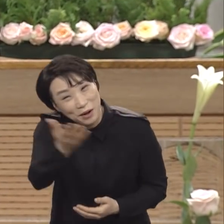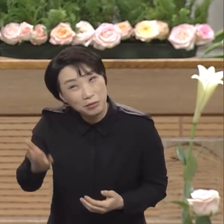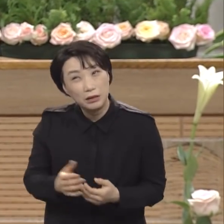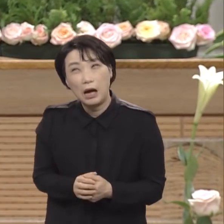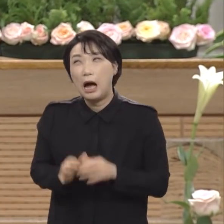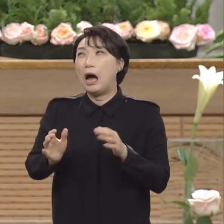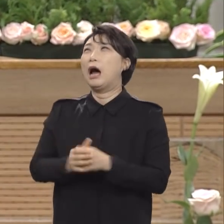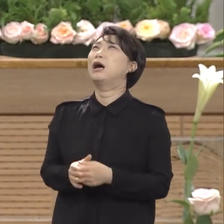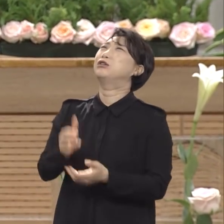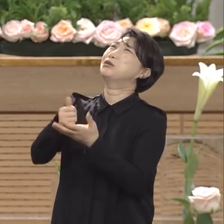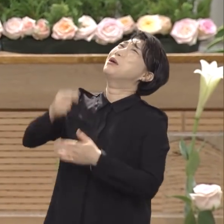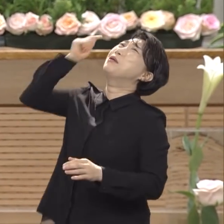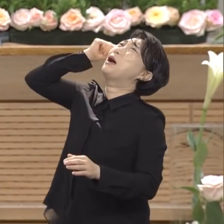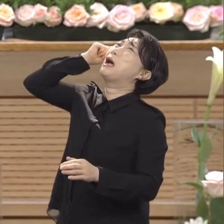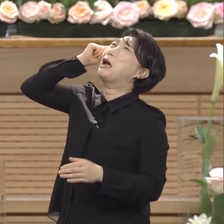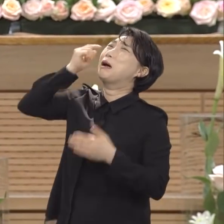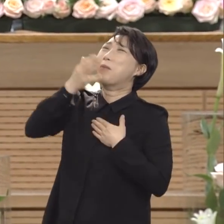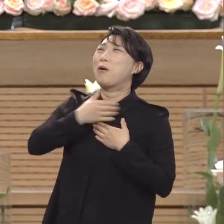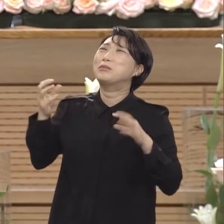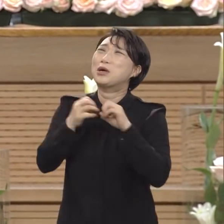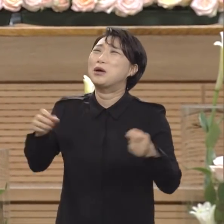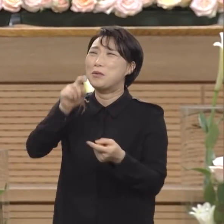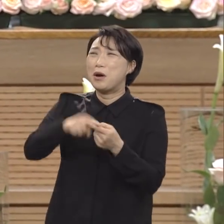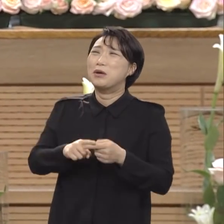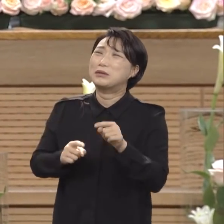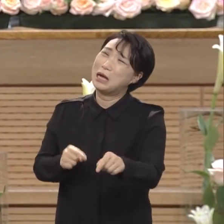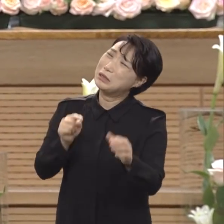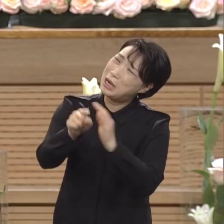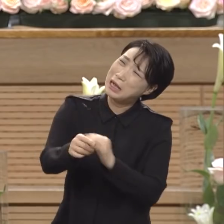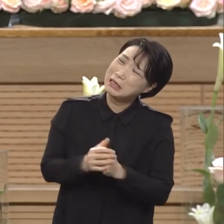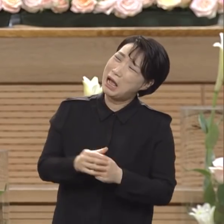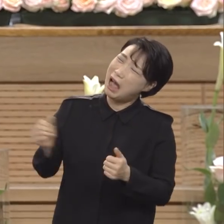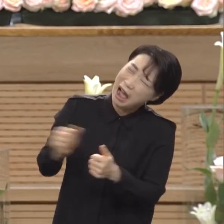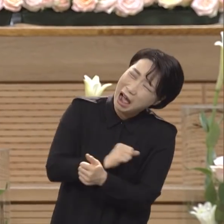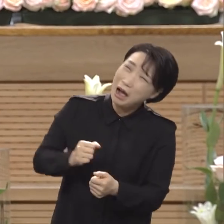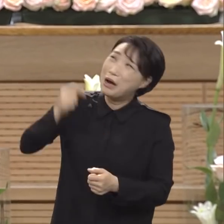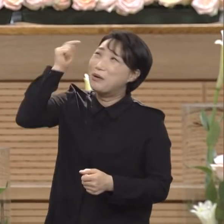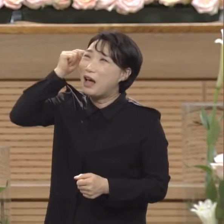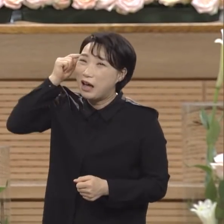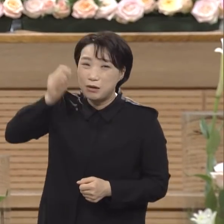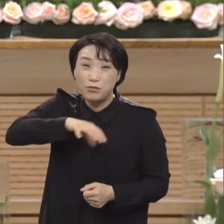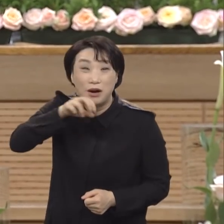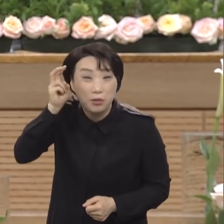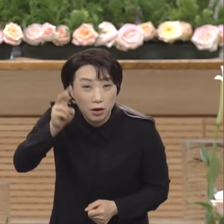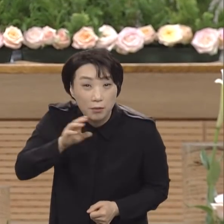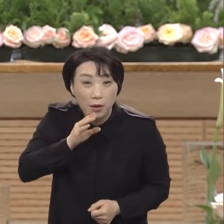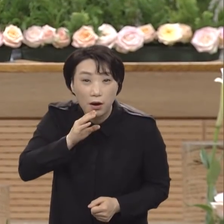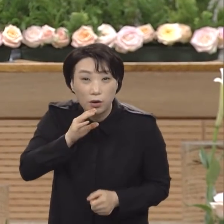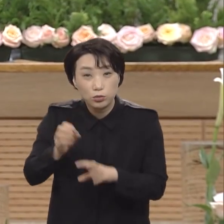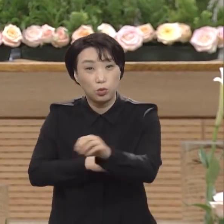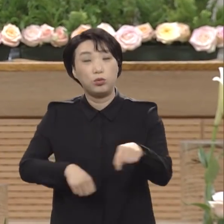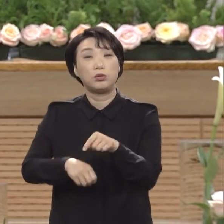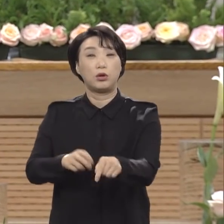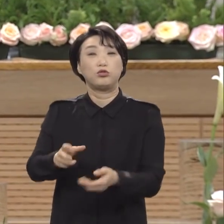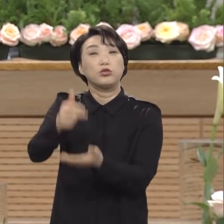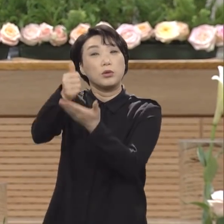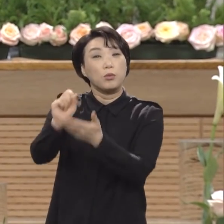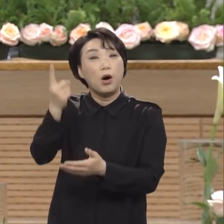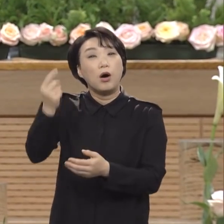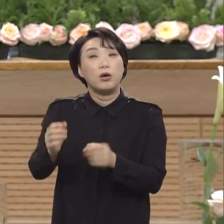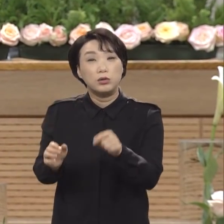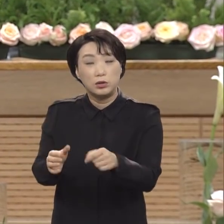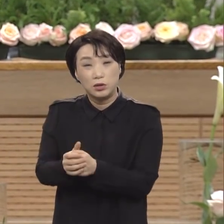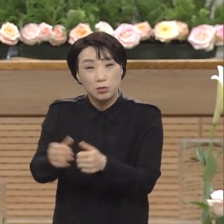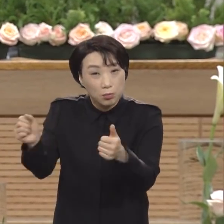침으로 왔는데 그러지 않겠는가? 그런데도 주땜이 맞은 것이 기쁘대.